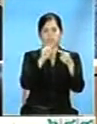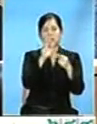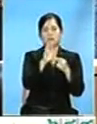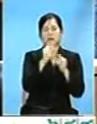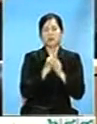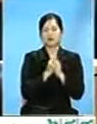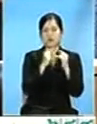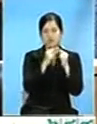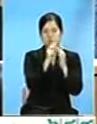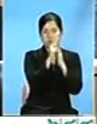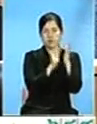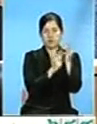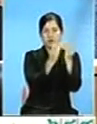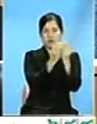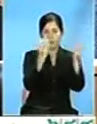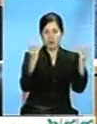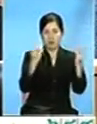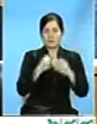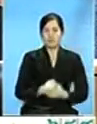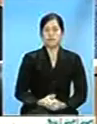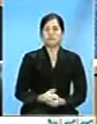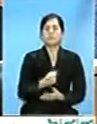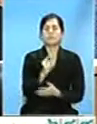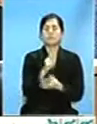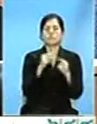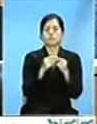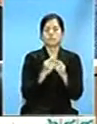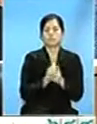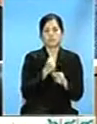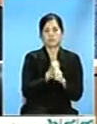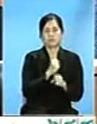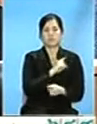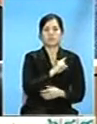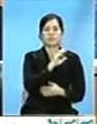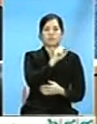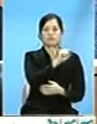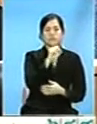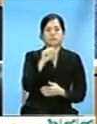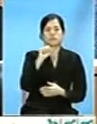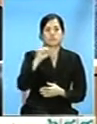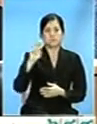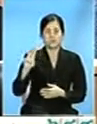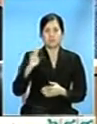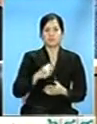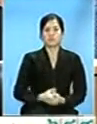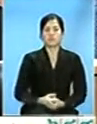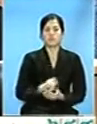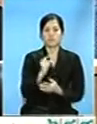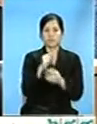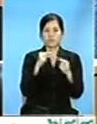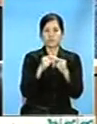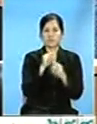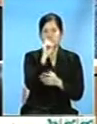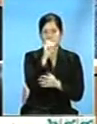นี้เมื่อได้กำหนดภาระหน้าที่ของส.ส.ส.ว.ที่ต่างกันแล้วก็ได้กำหนดที่มาของส.